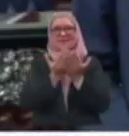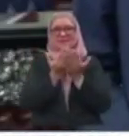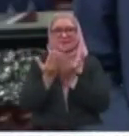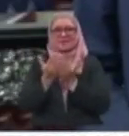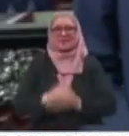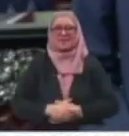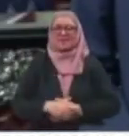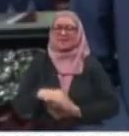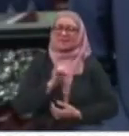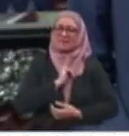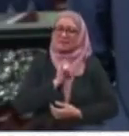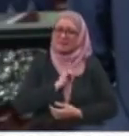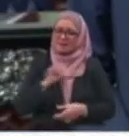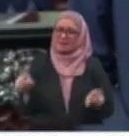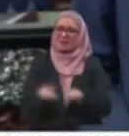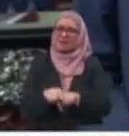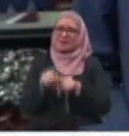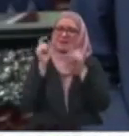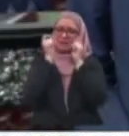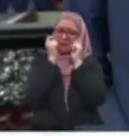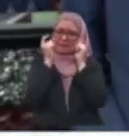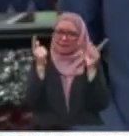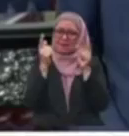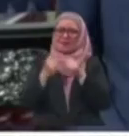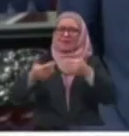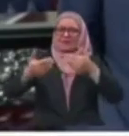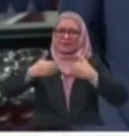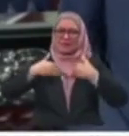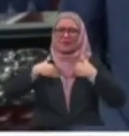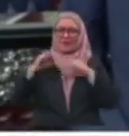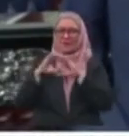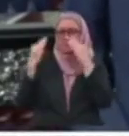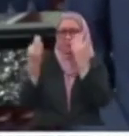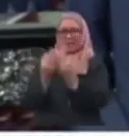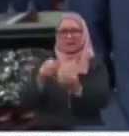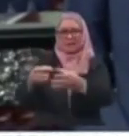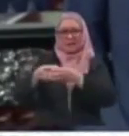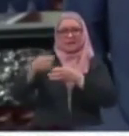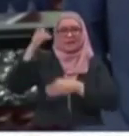Saya juga menyedari masih terdapat isi rumah kaum Cina